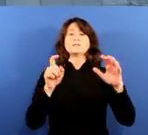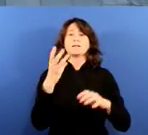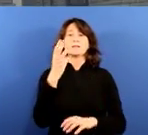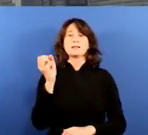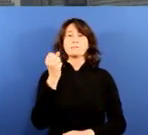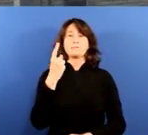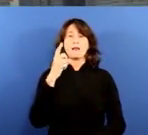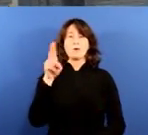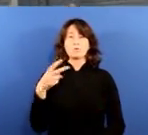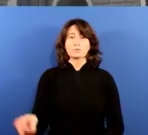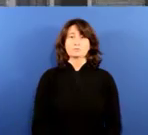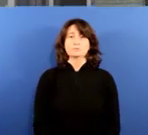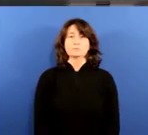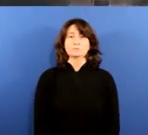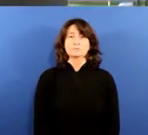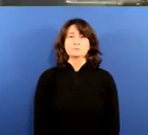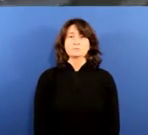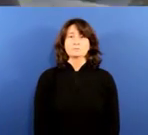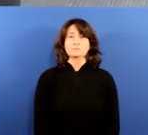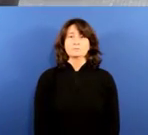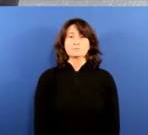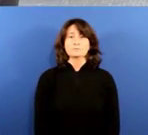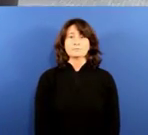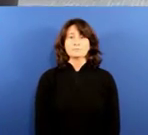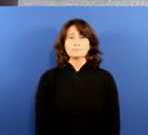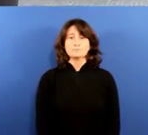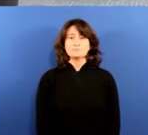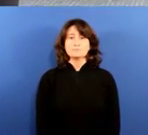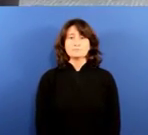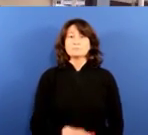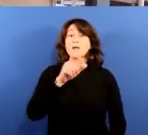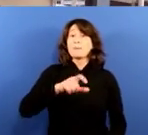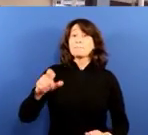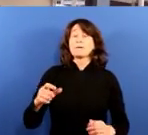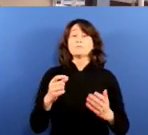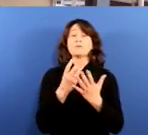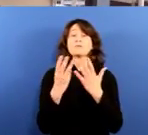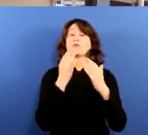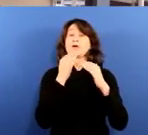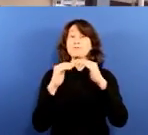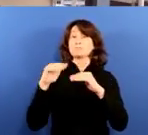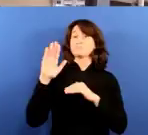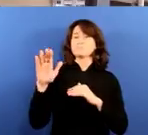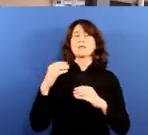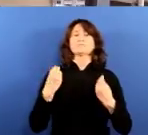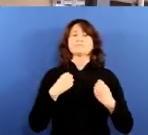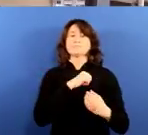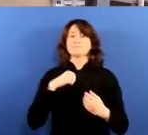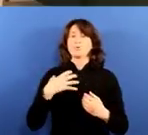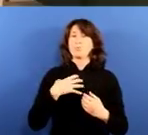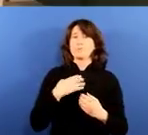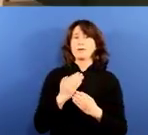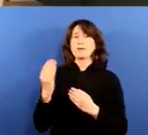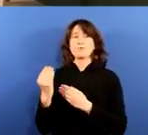du Aldundiak, eta ia 1.700.000 euroraino gehitu du gizarteratza bultzatzeko laguntza berezien partida